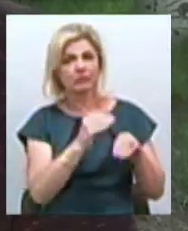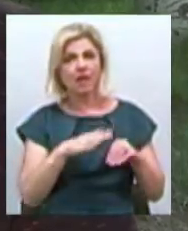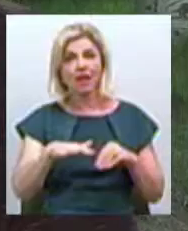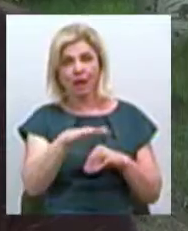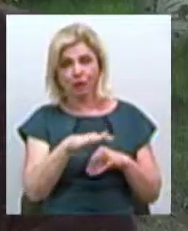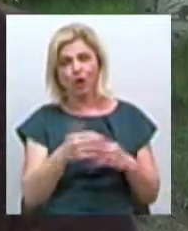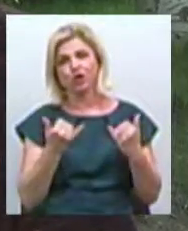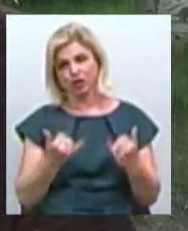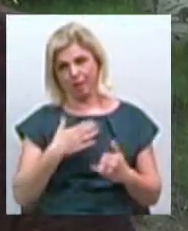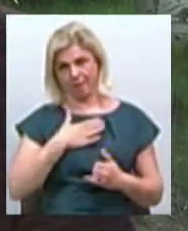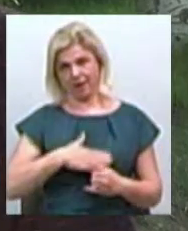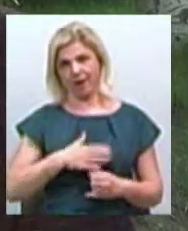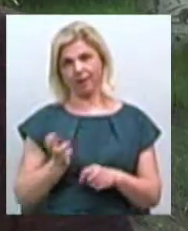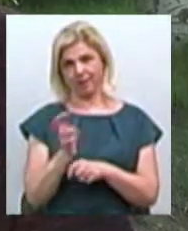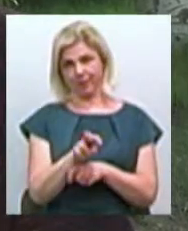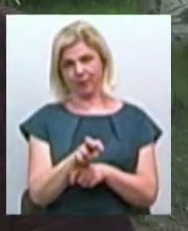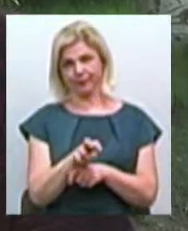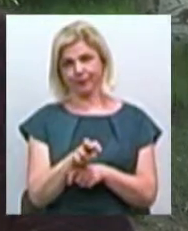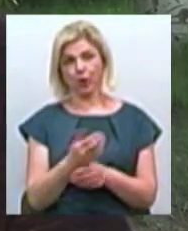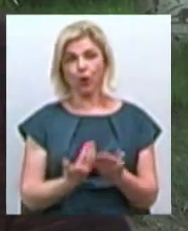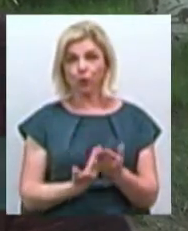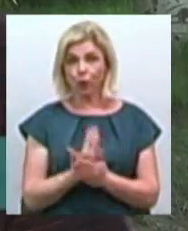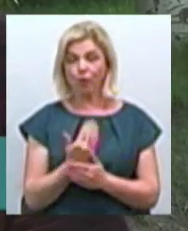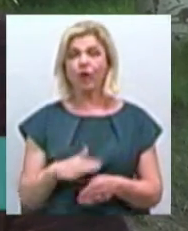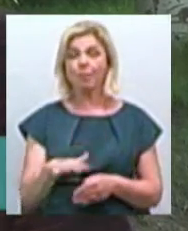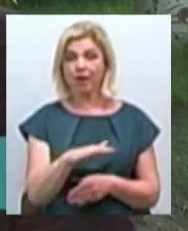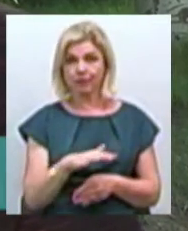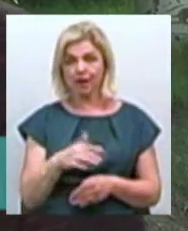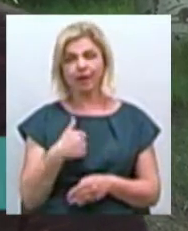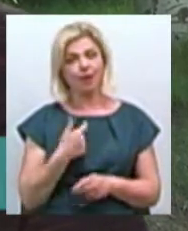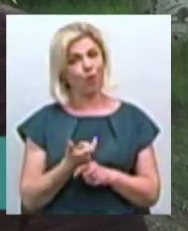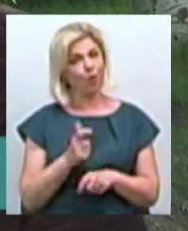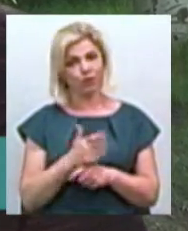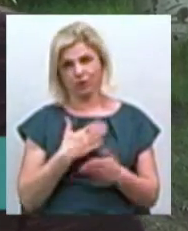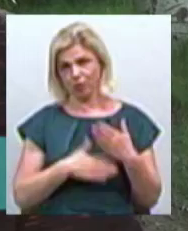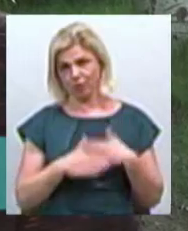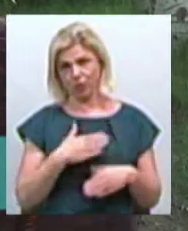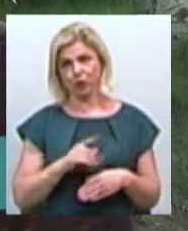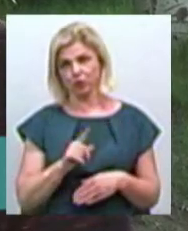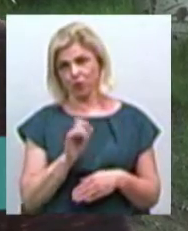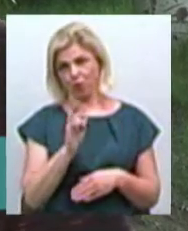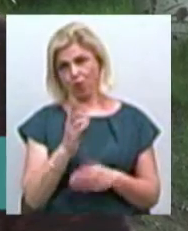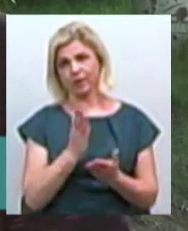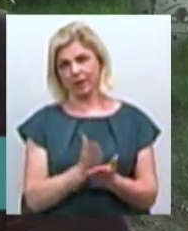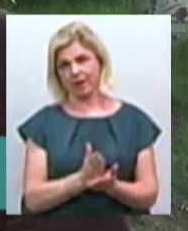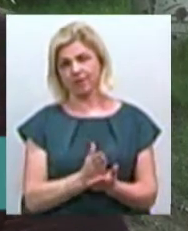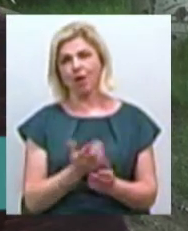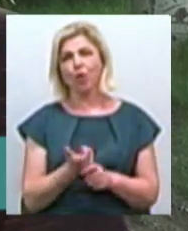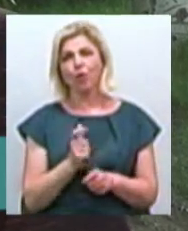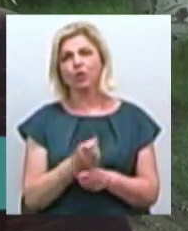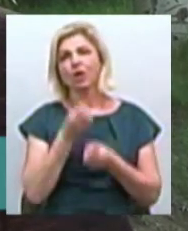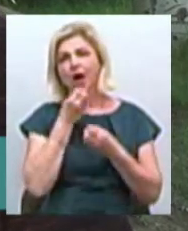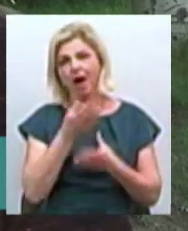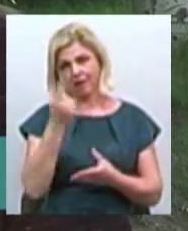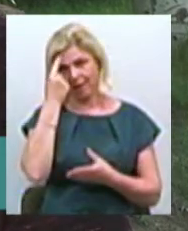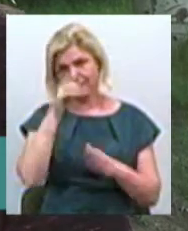приходити. Це новий майданчик. Я, звісно, дуже задоволений тим, що він тут є. Це, звичайно, дуже гарна